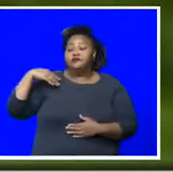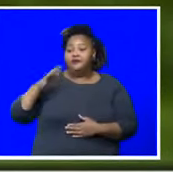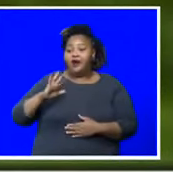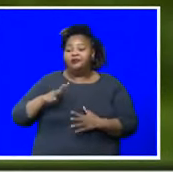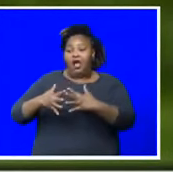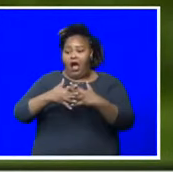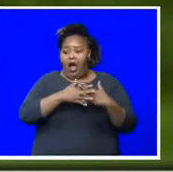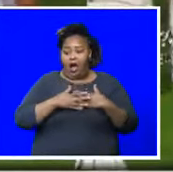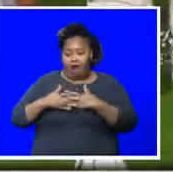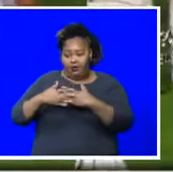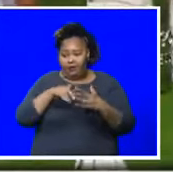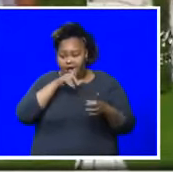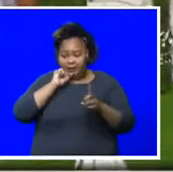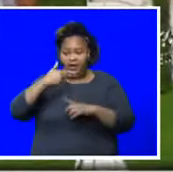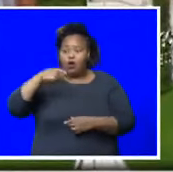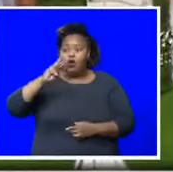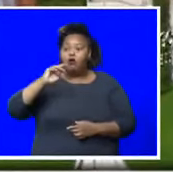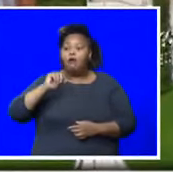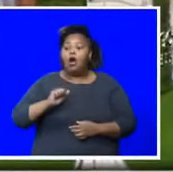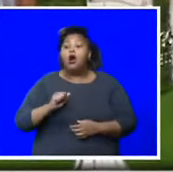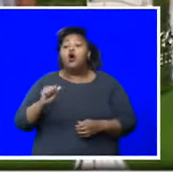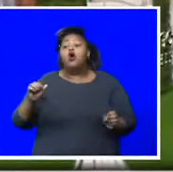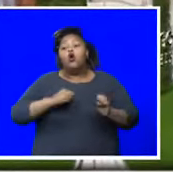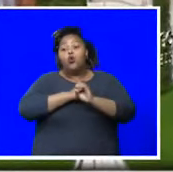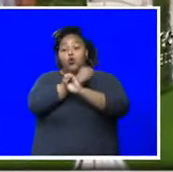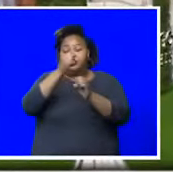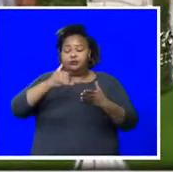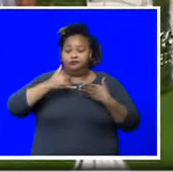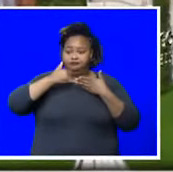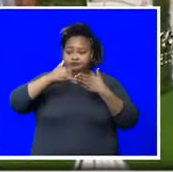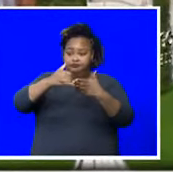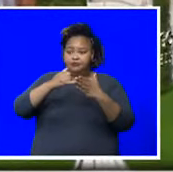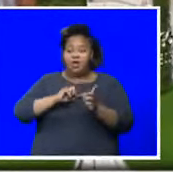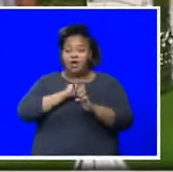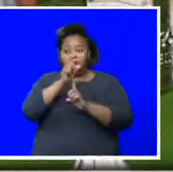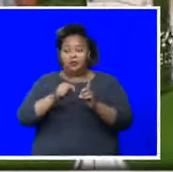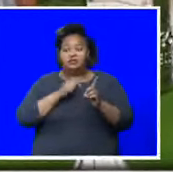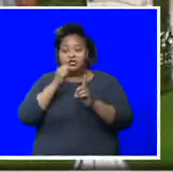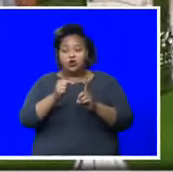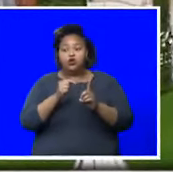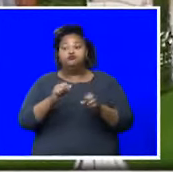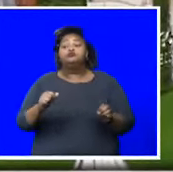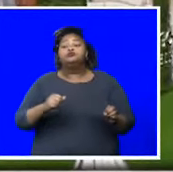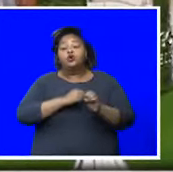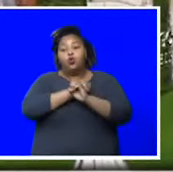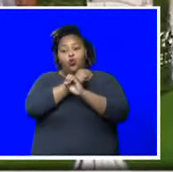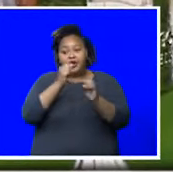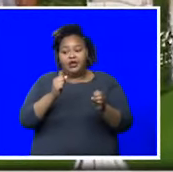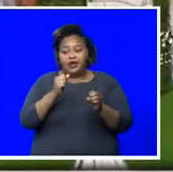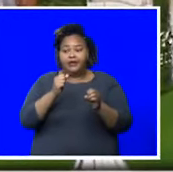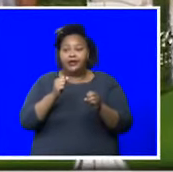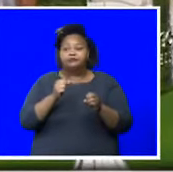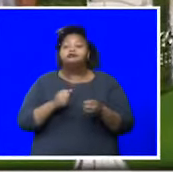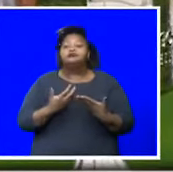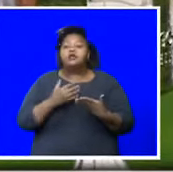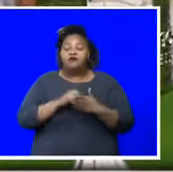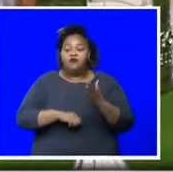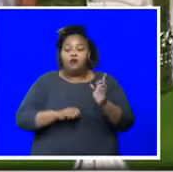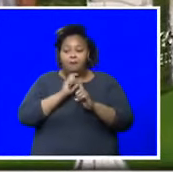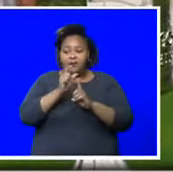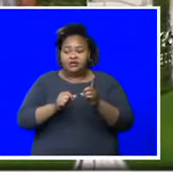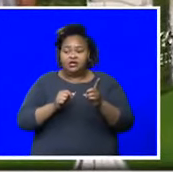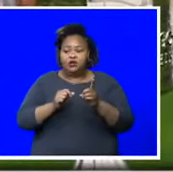nzebe lebeyidlalela edolobheni leMaryland ngesikhathi ashaya Keegan Bradley lonaye wa-7 laseMelika lebebacutsene naye